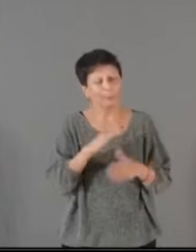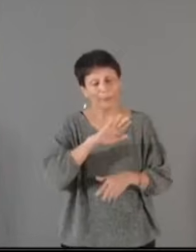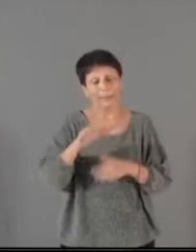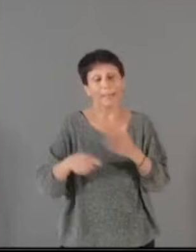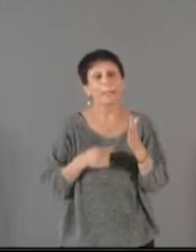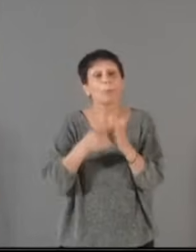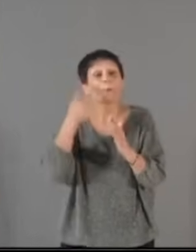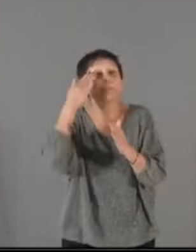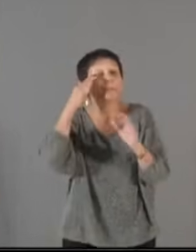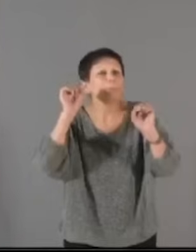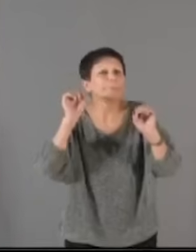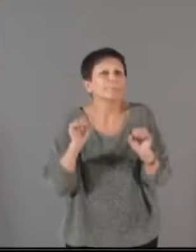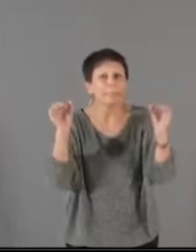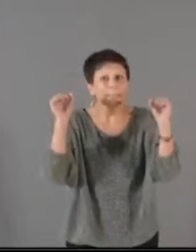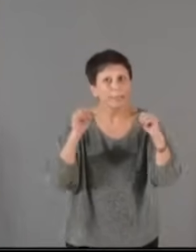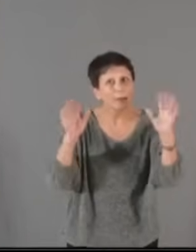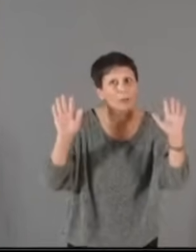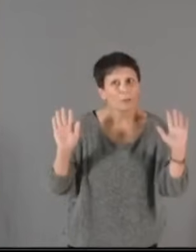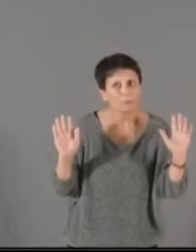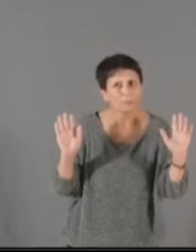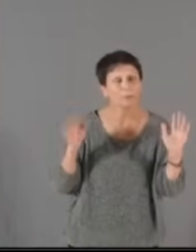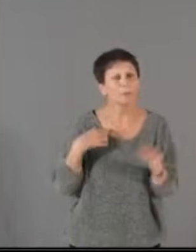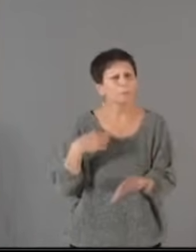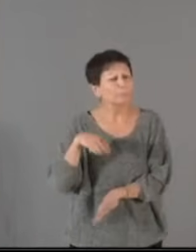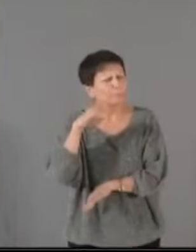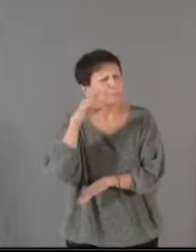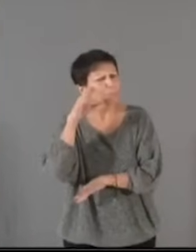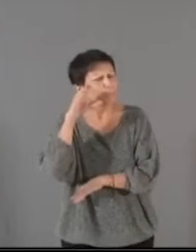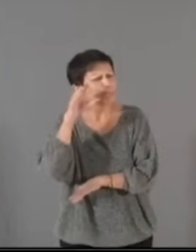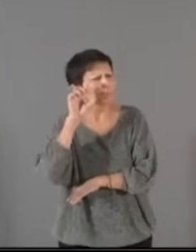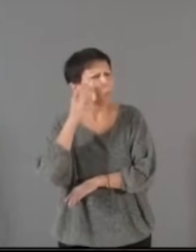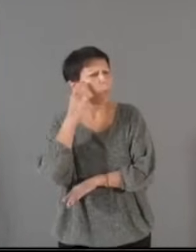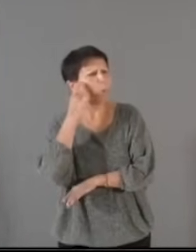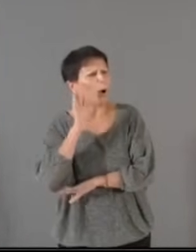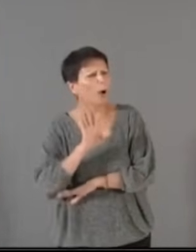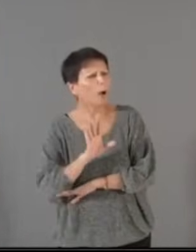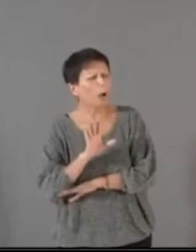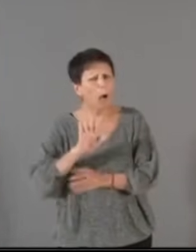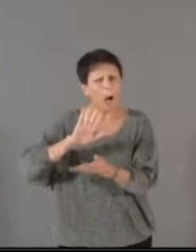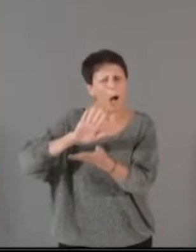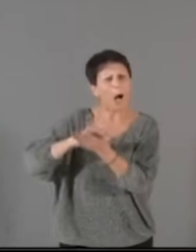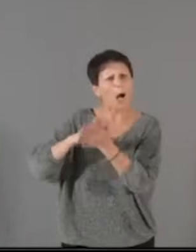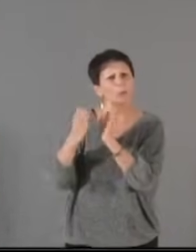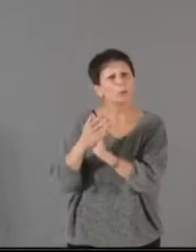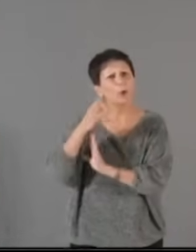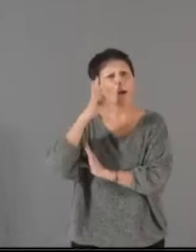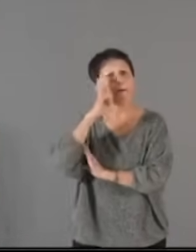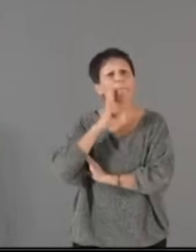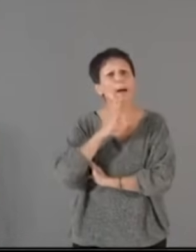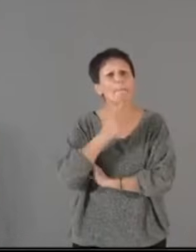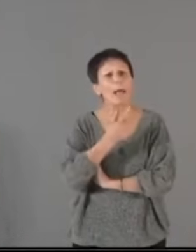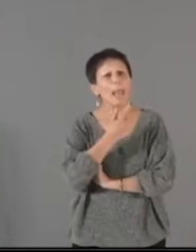si vous me le permettez, j'ai entendu des associations de femmes